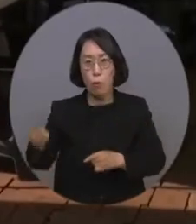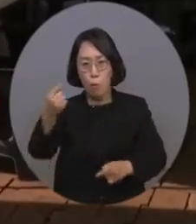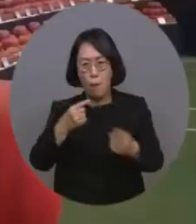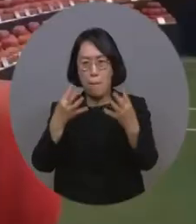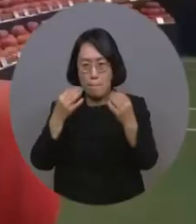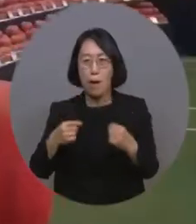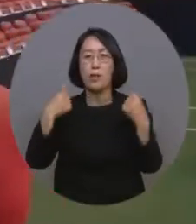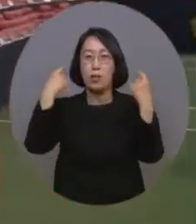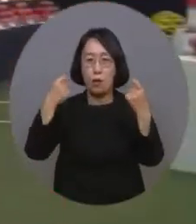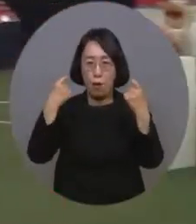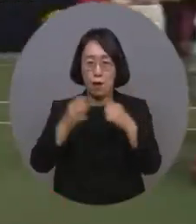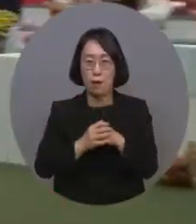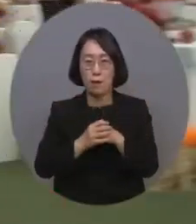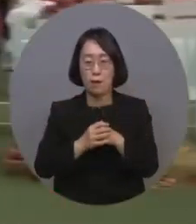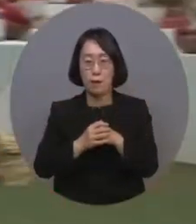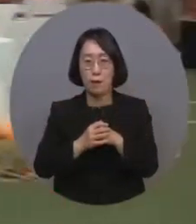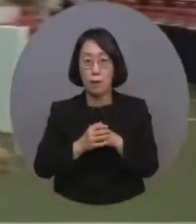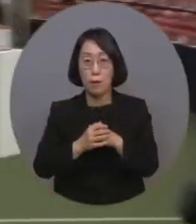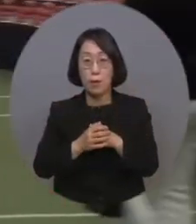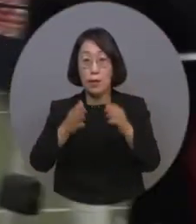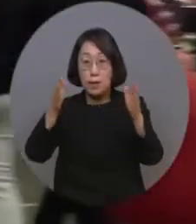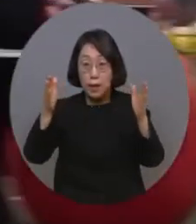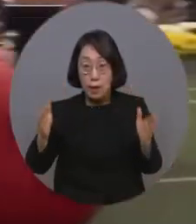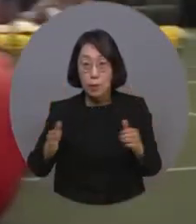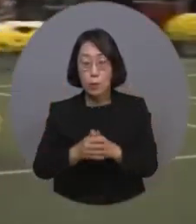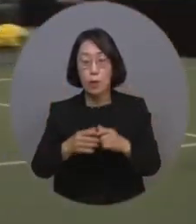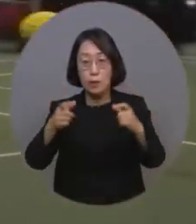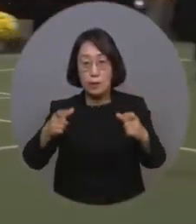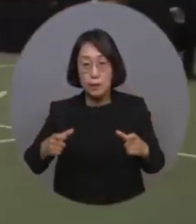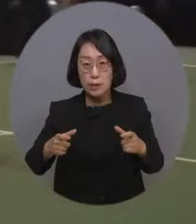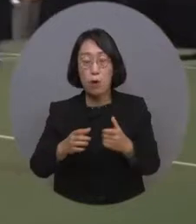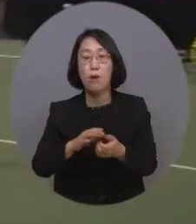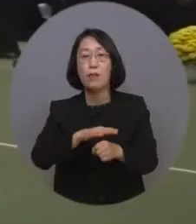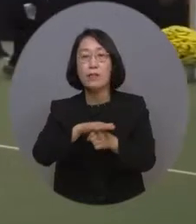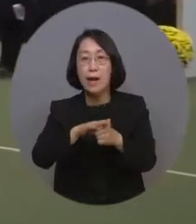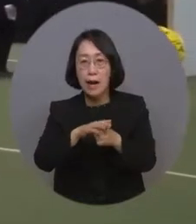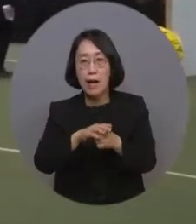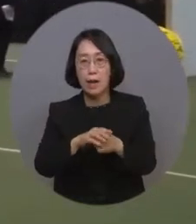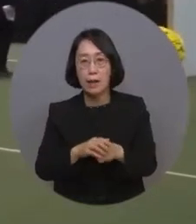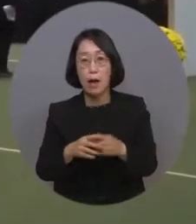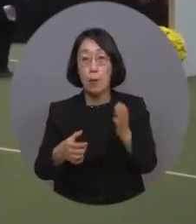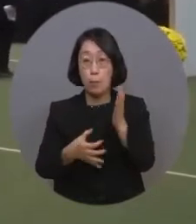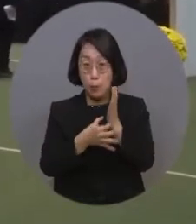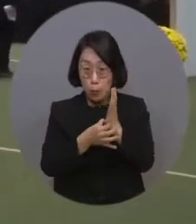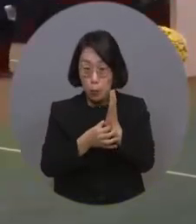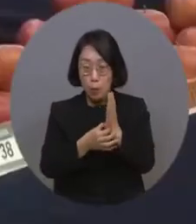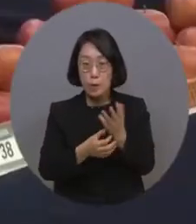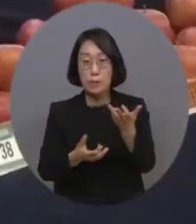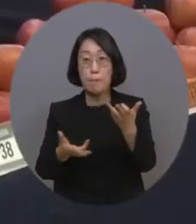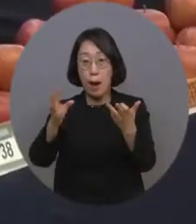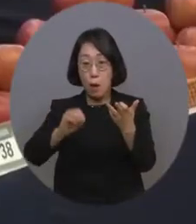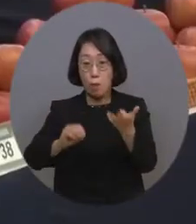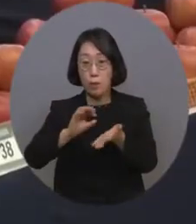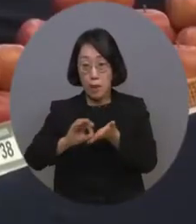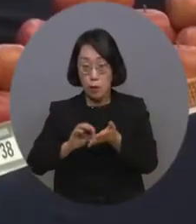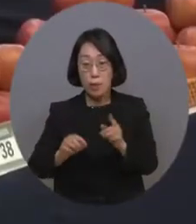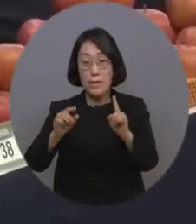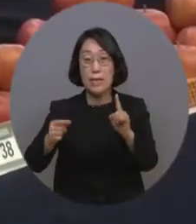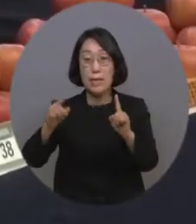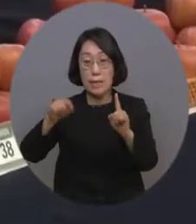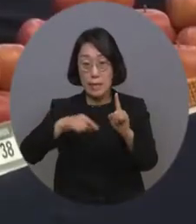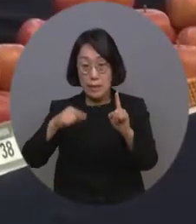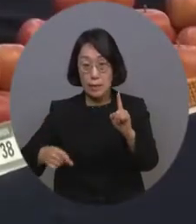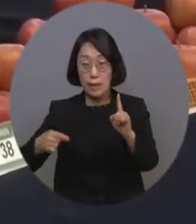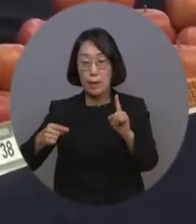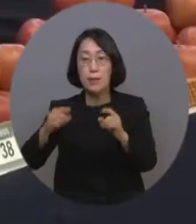다녀갔습니다. 특히 이번 축제 기간에는 지역사랑 상품권 18억 원을 발행해 1인당 최대 100만 원을 10%